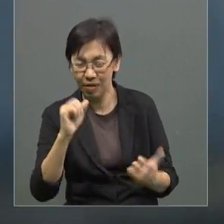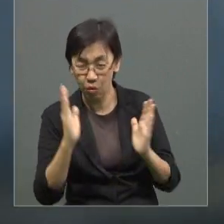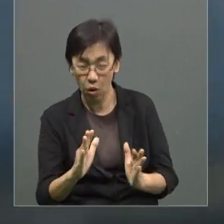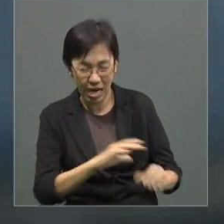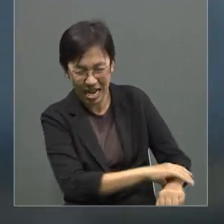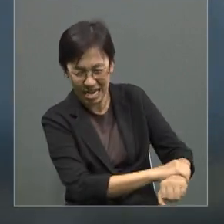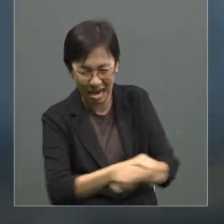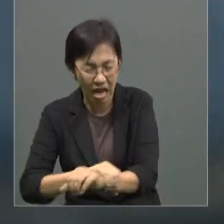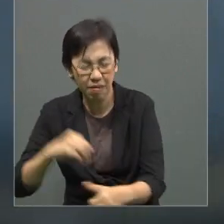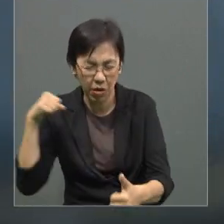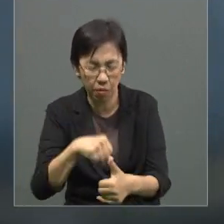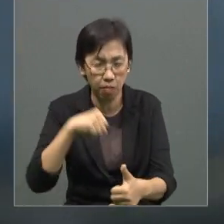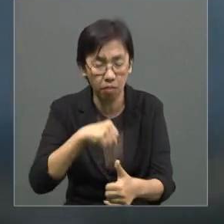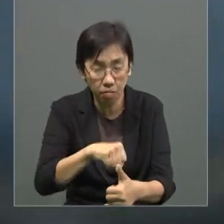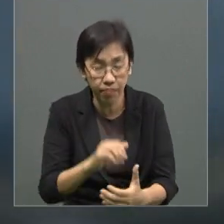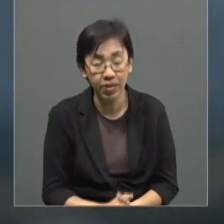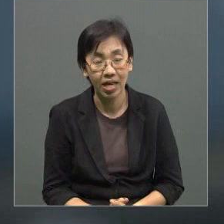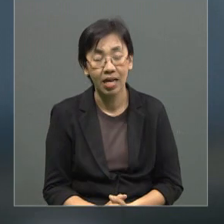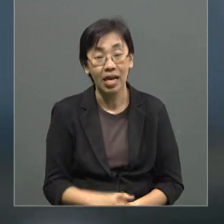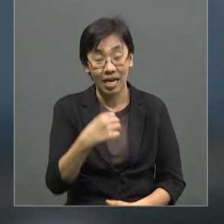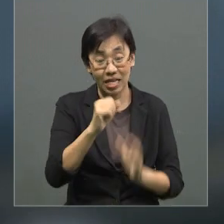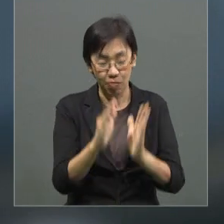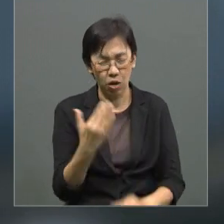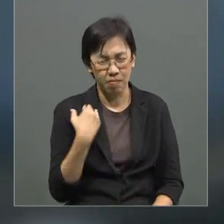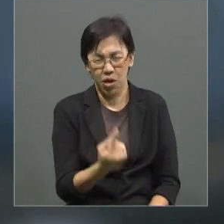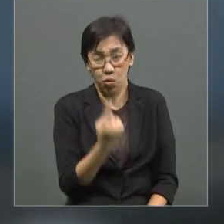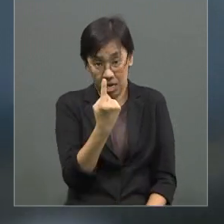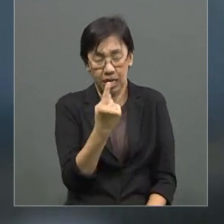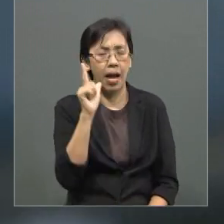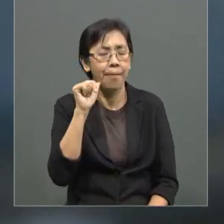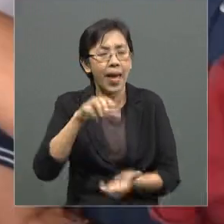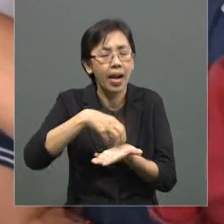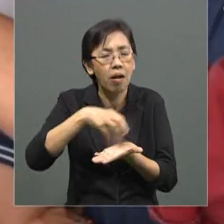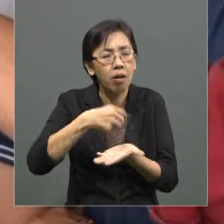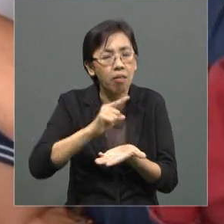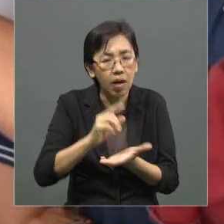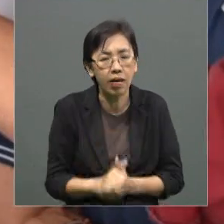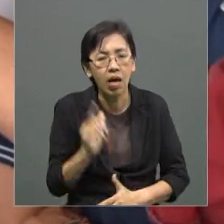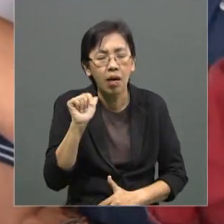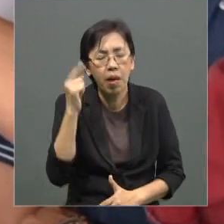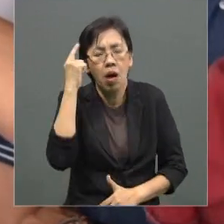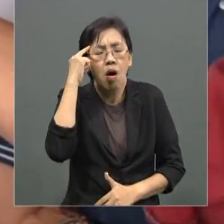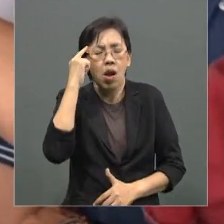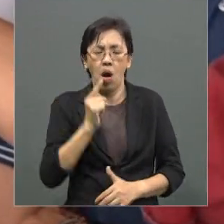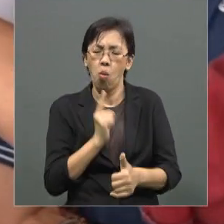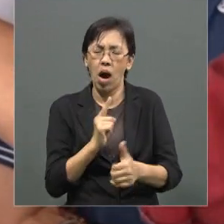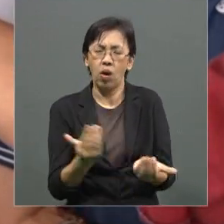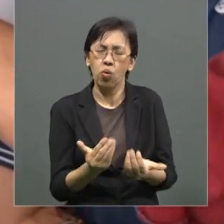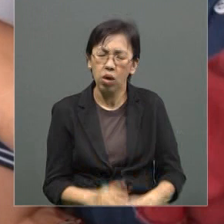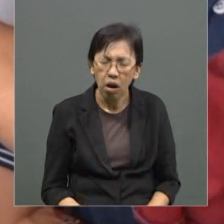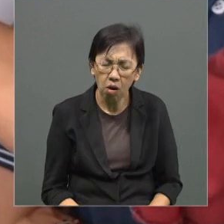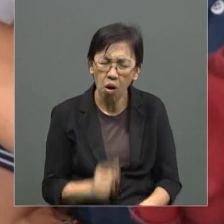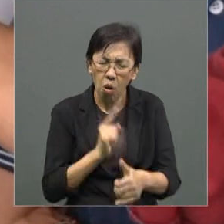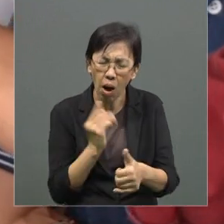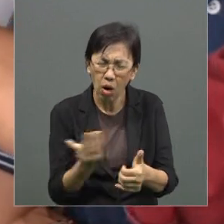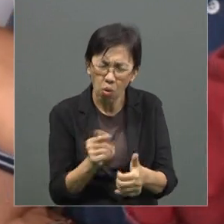ทำร้ายในห้องน้ำ1ใน10เนี่ยแม่ของเขาเล่าอย่างนี้ครับว่าหลังเกิดเหตุพอแม่ทราบเนี่ยแม่ก็ว่านะว่ากล่าวตักเ